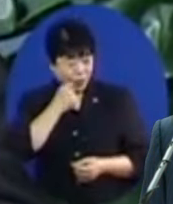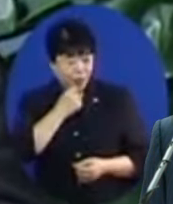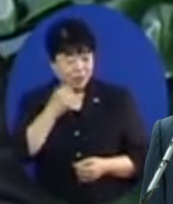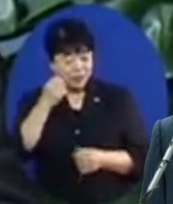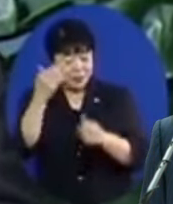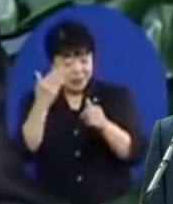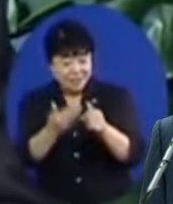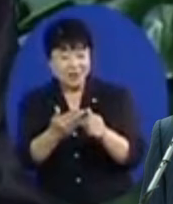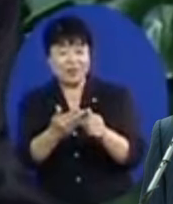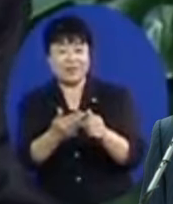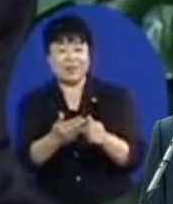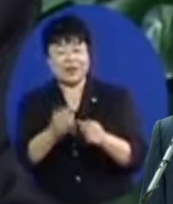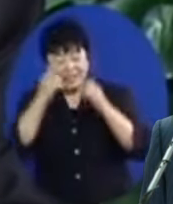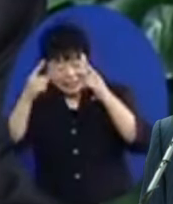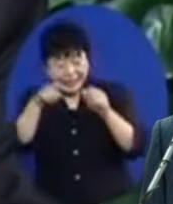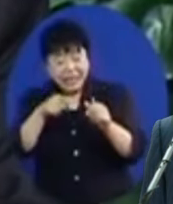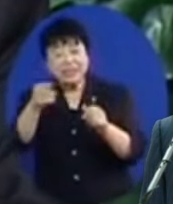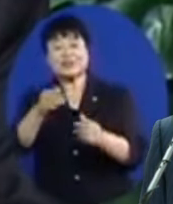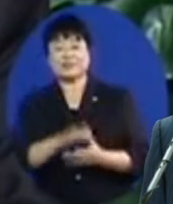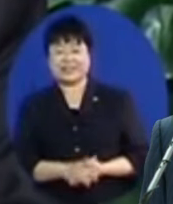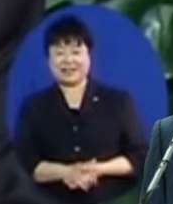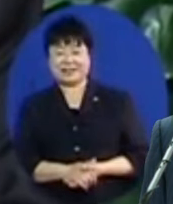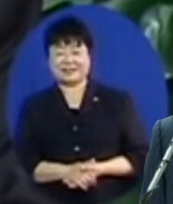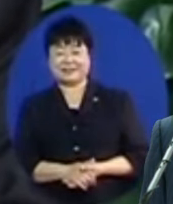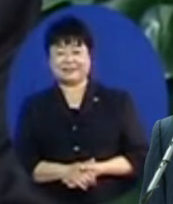성령이 우리에게 깨닫게 해주시는 것입니다.